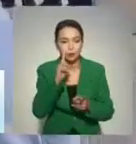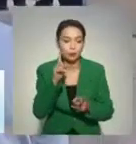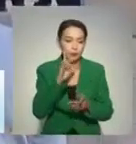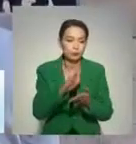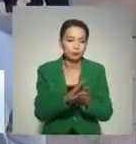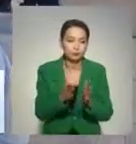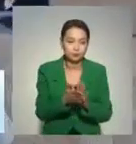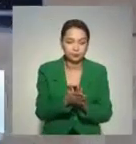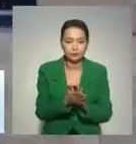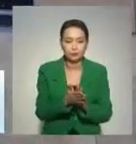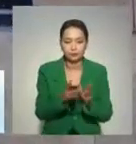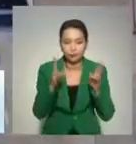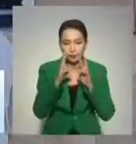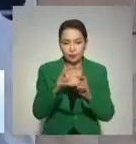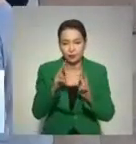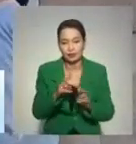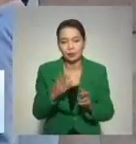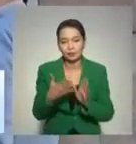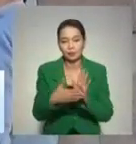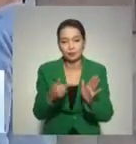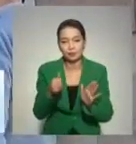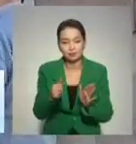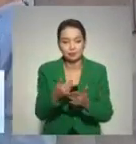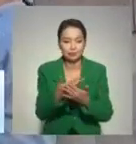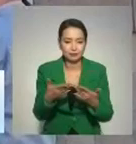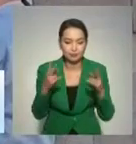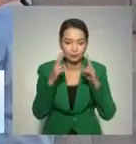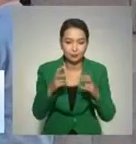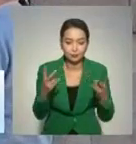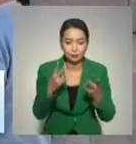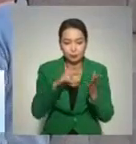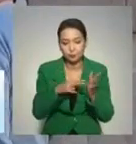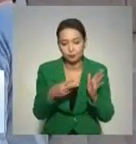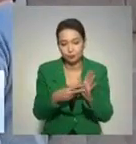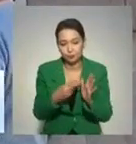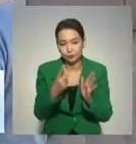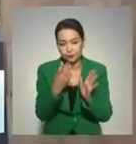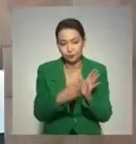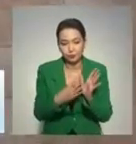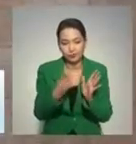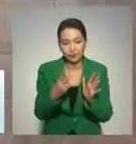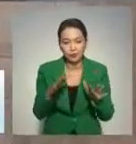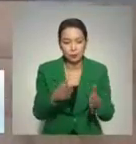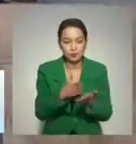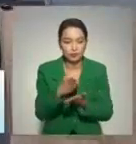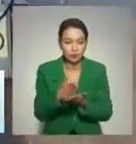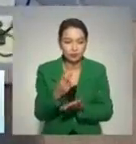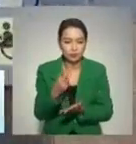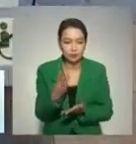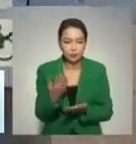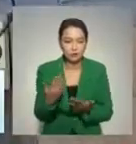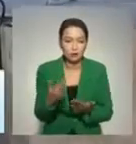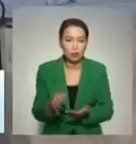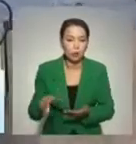можно исправить. Да, в основном все готово. Всего в регионе планируют адаптировать 192 объекта, 23 из которых